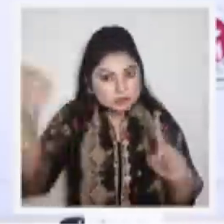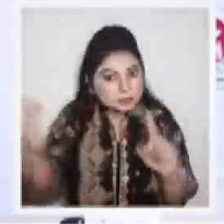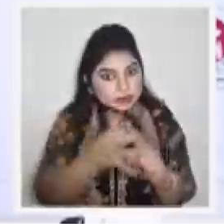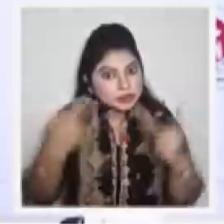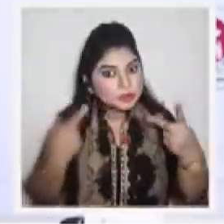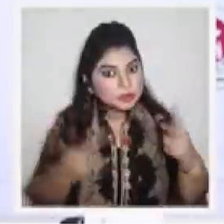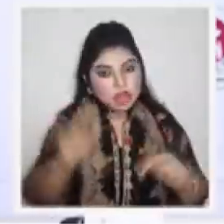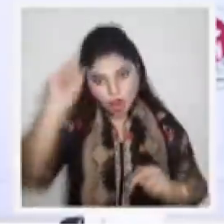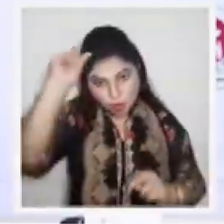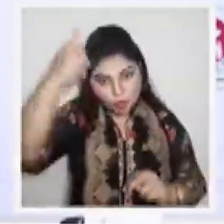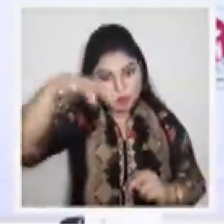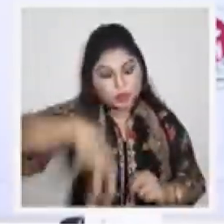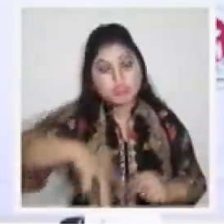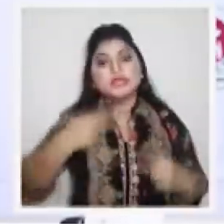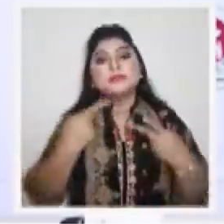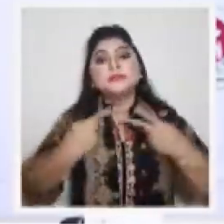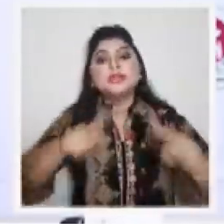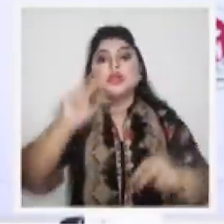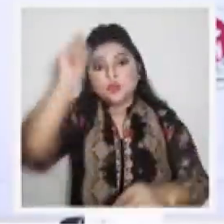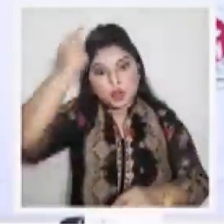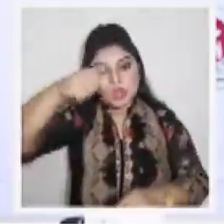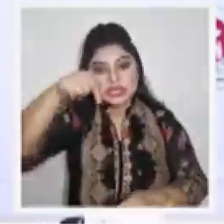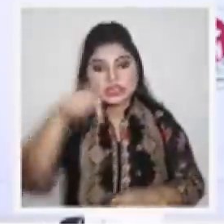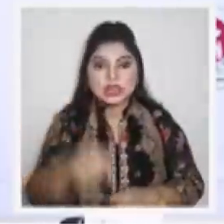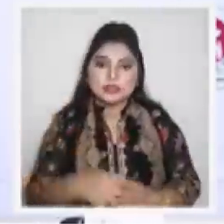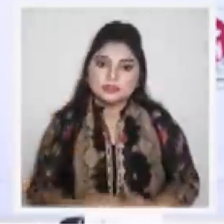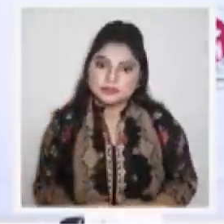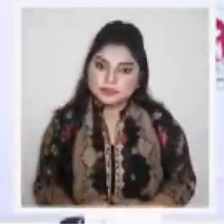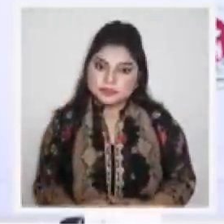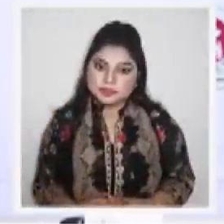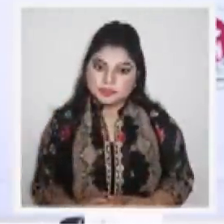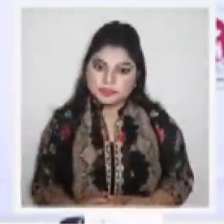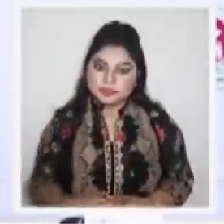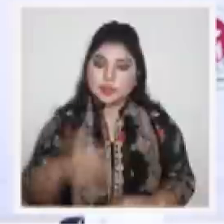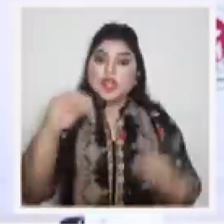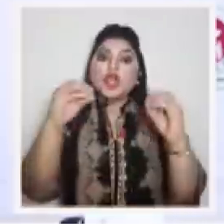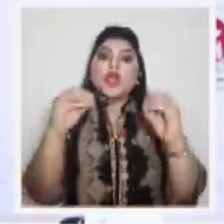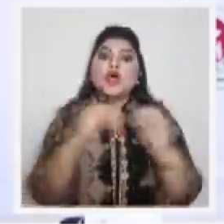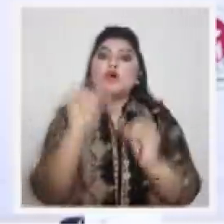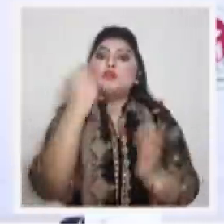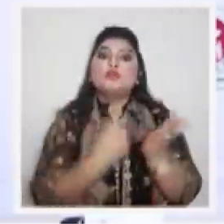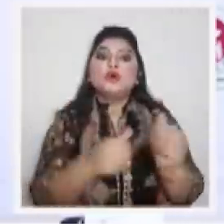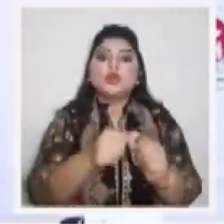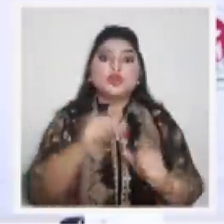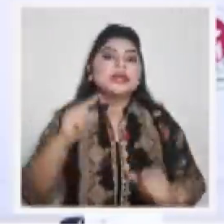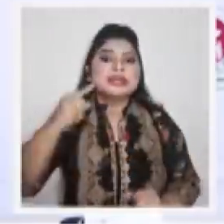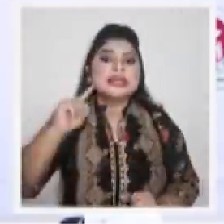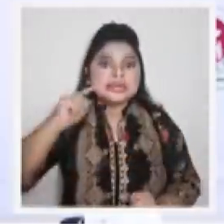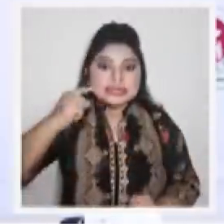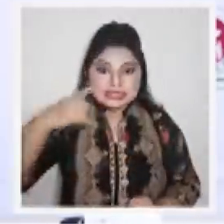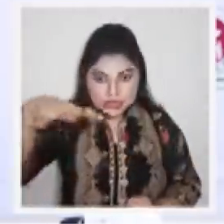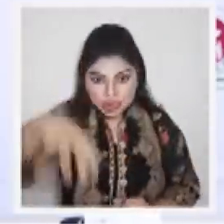রেট 608.8 প্রতি 10 লক্ষ লোকের মধ্যে। এবং বরিশাল ডিভিশনের মধ্যে সর্বোচ্চ বরিশাল